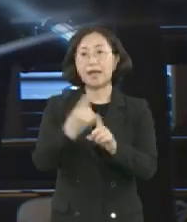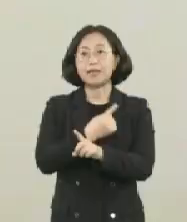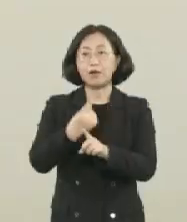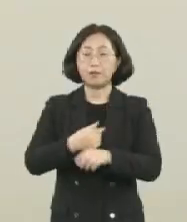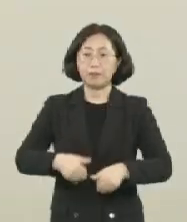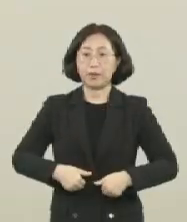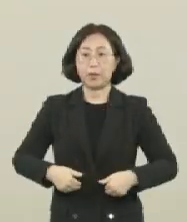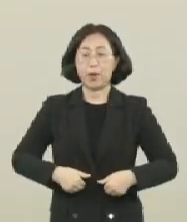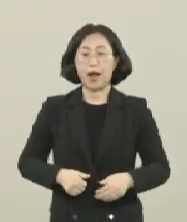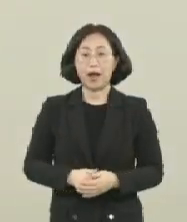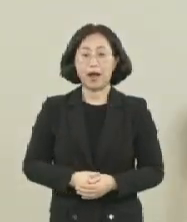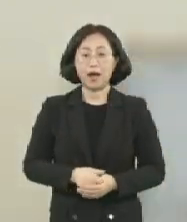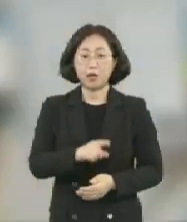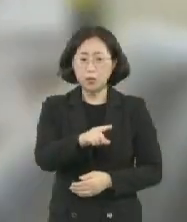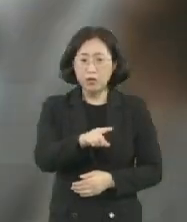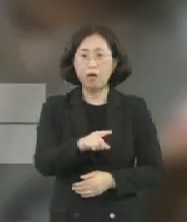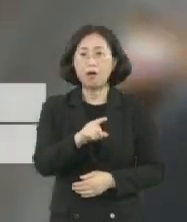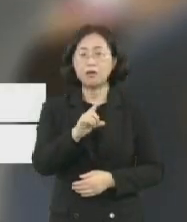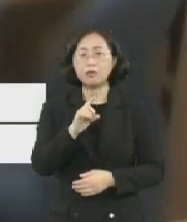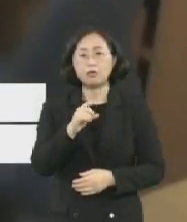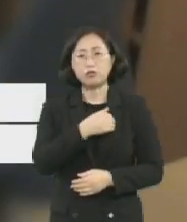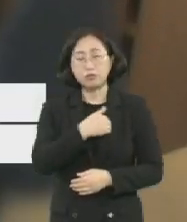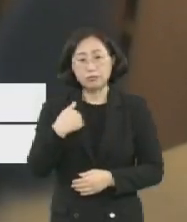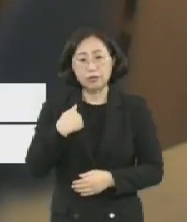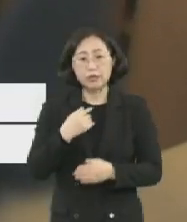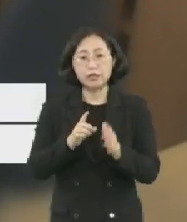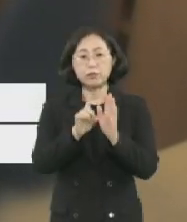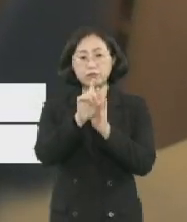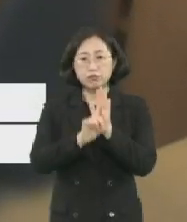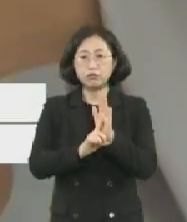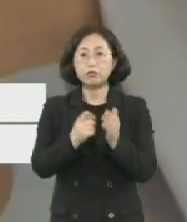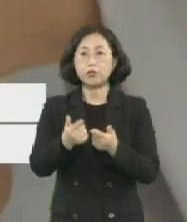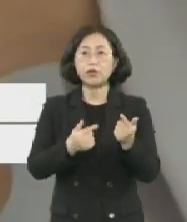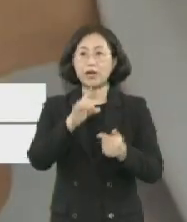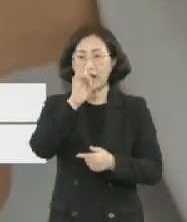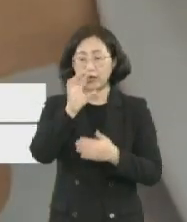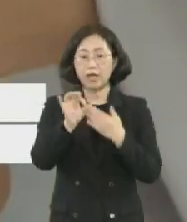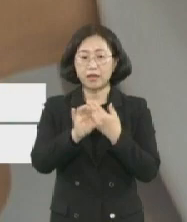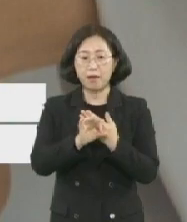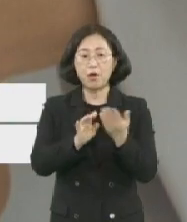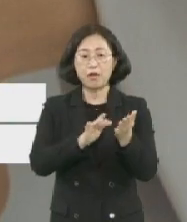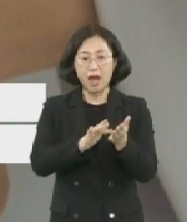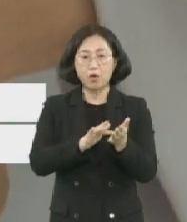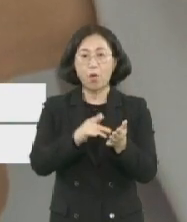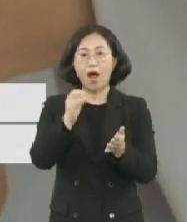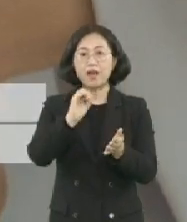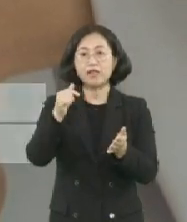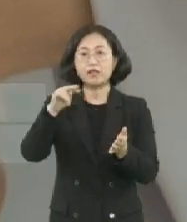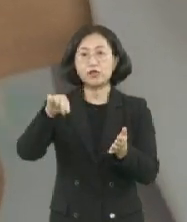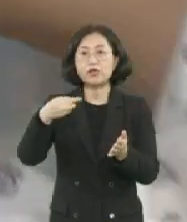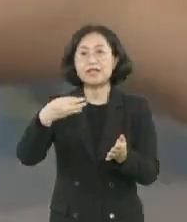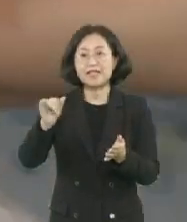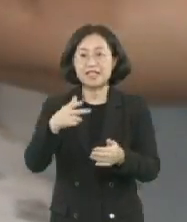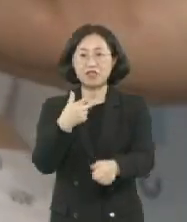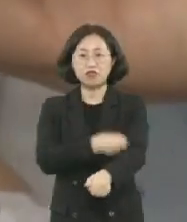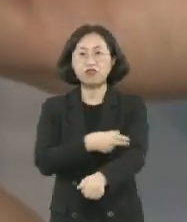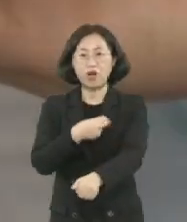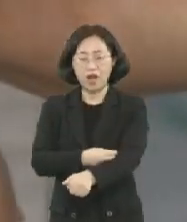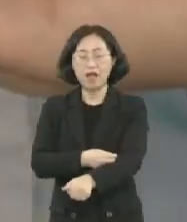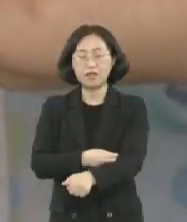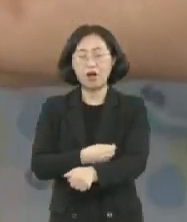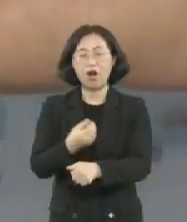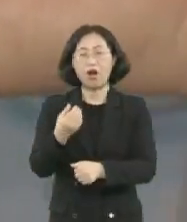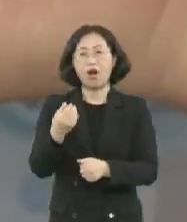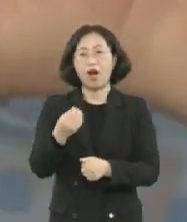중요합니다. 이것만으로 혈당이 충분히 조절되지 않는다면 혈당 강화제나 인슐린 주사제를 통해 당뇨